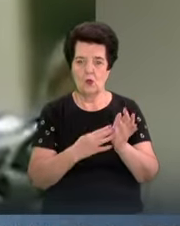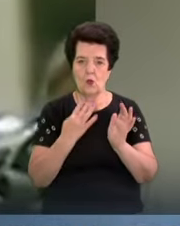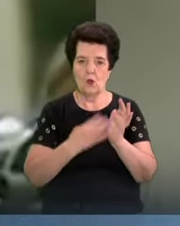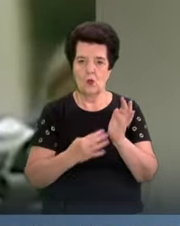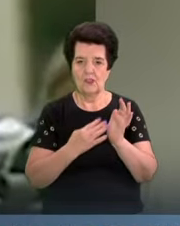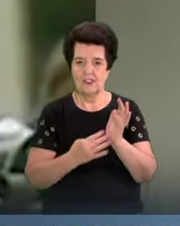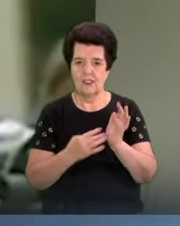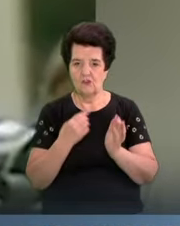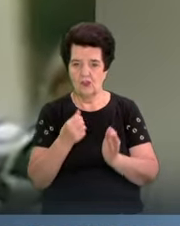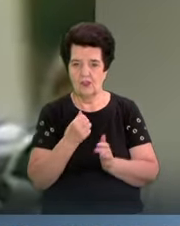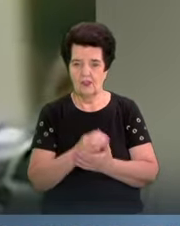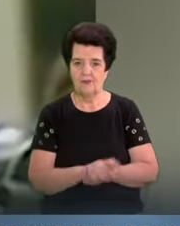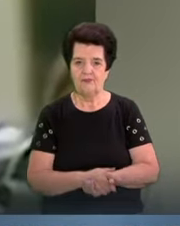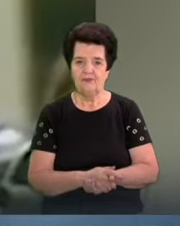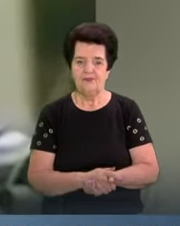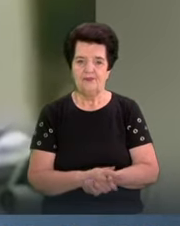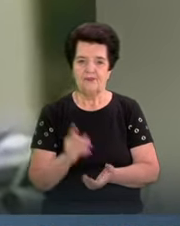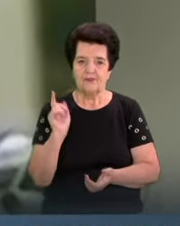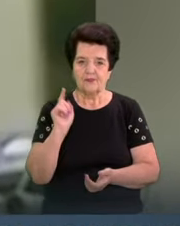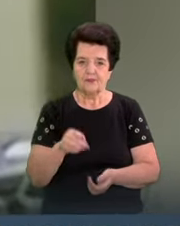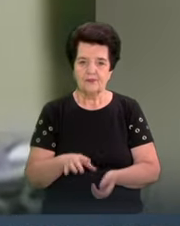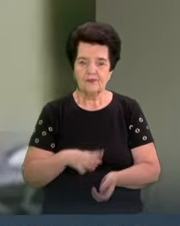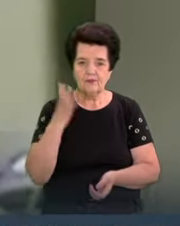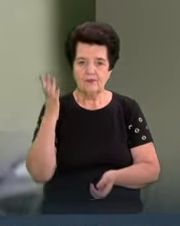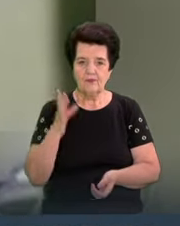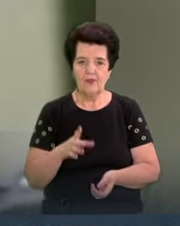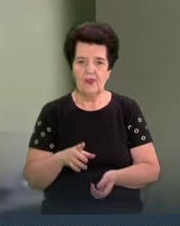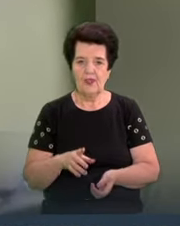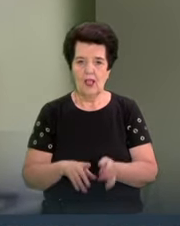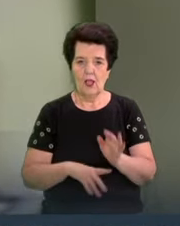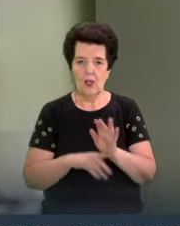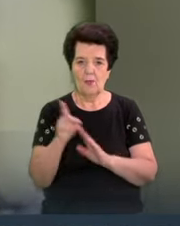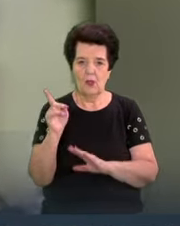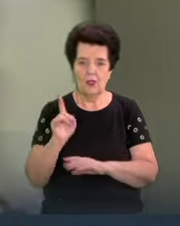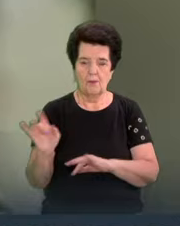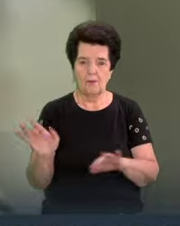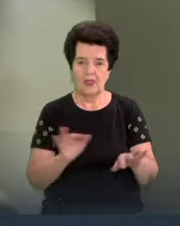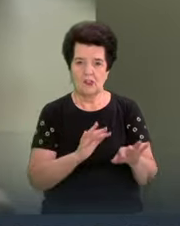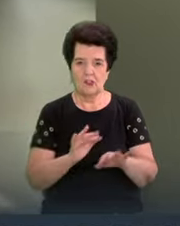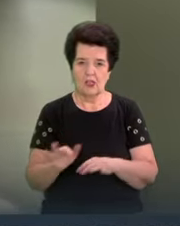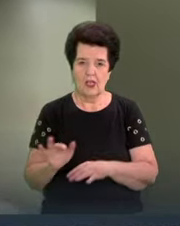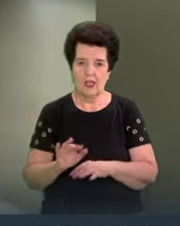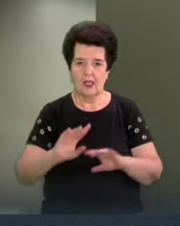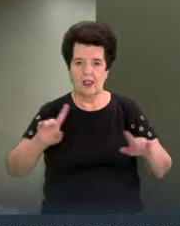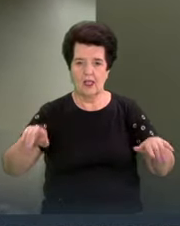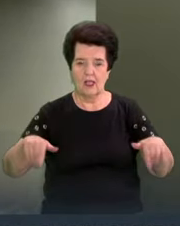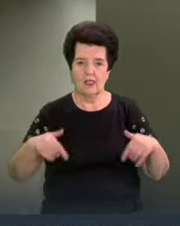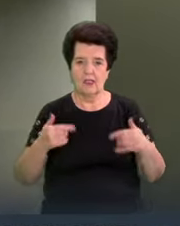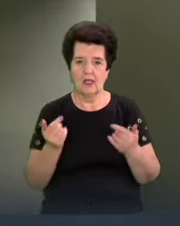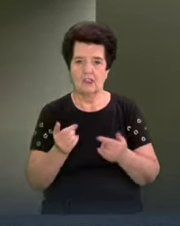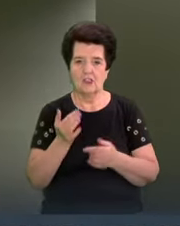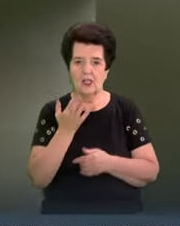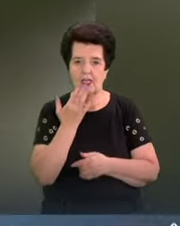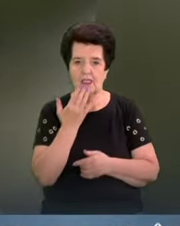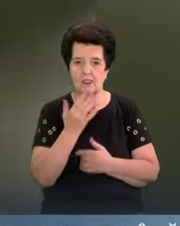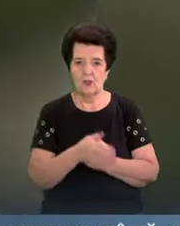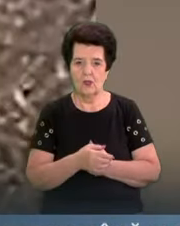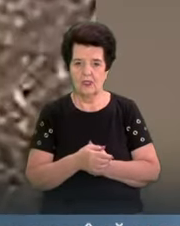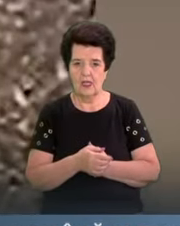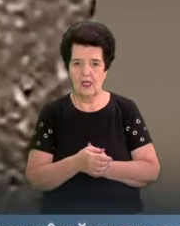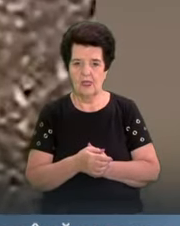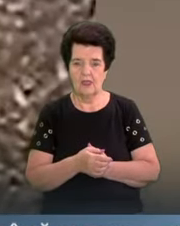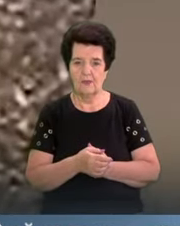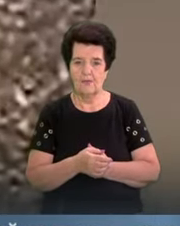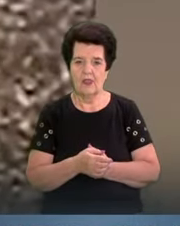1988-89-90, atunci când a pornit mișcarea de renaștere națională aici